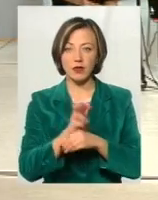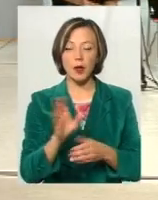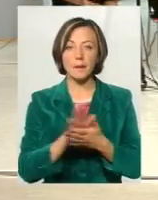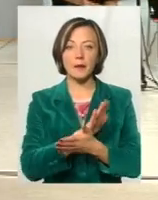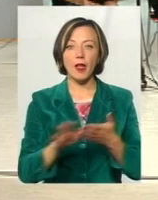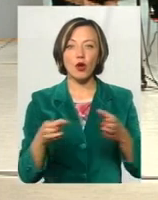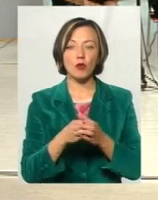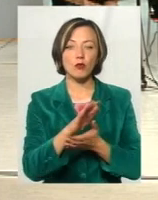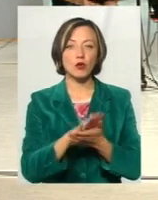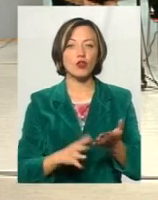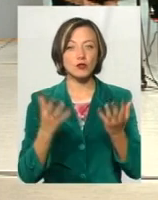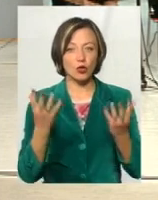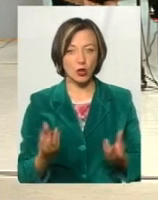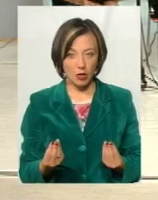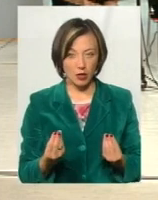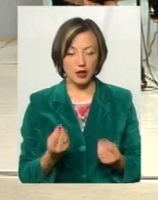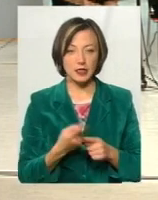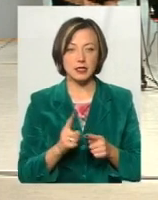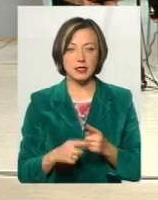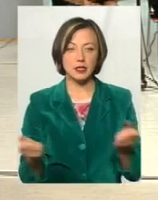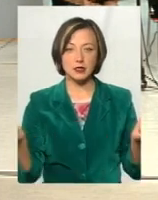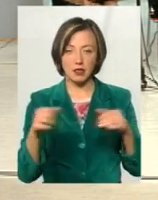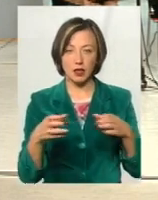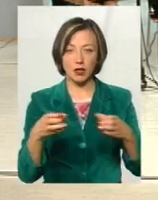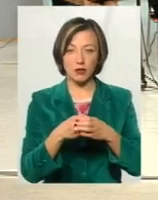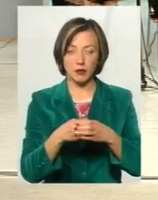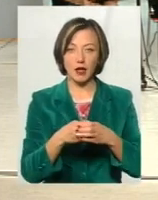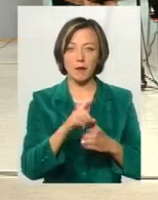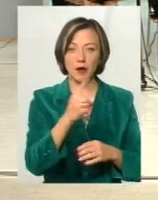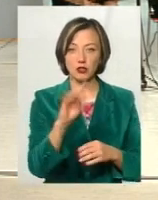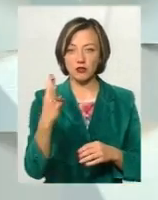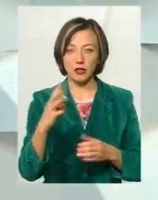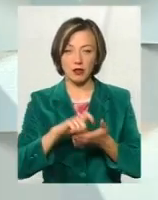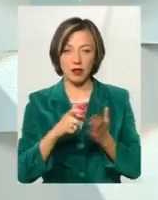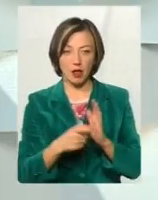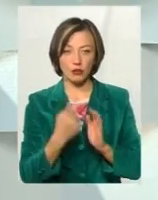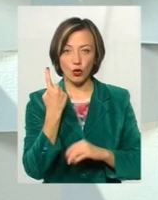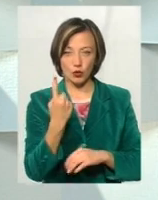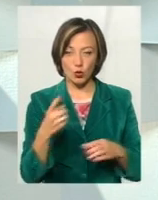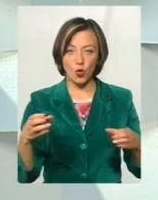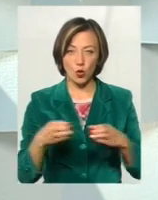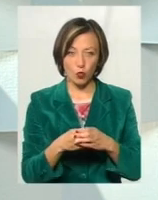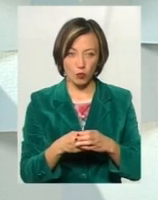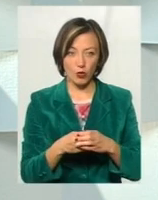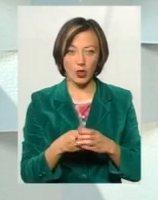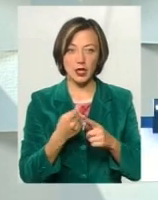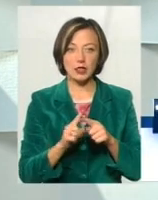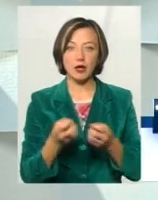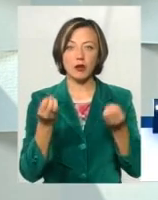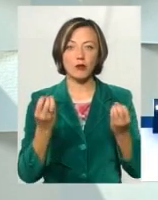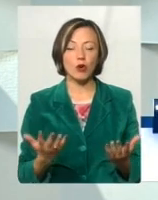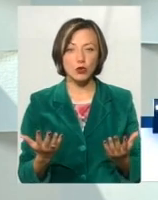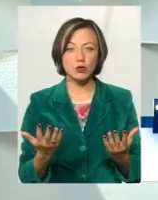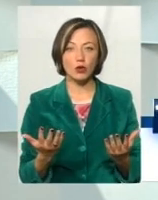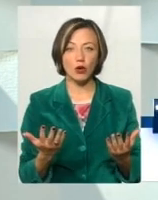групу продовженого дня. Так. Це зганяються діти з 1 по 4 клас в одну групу. І це просто